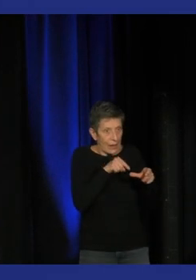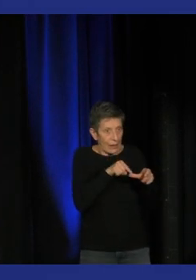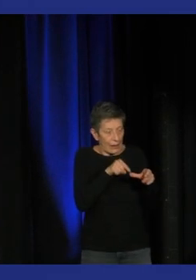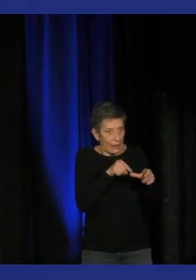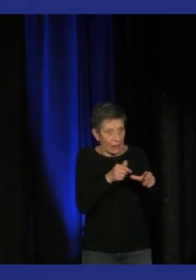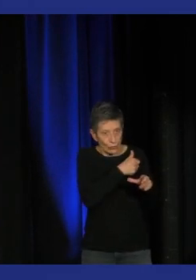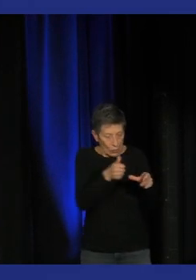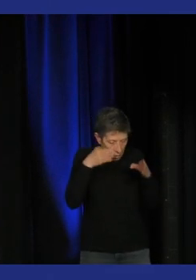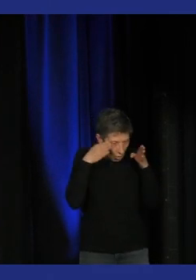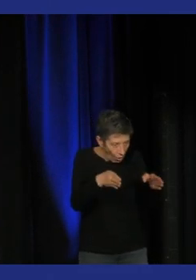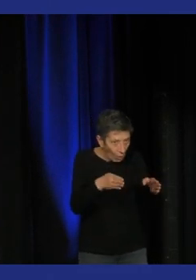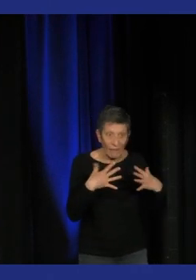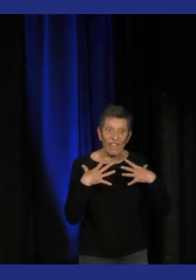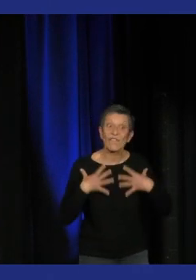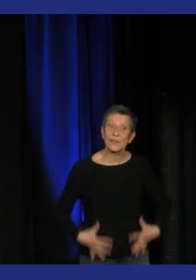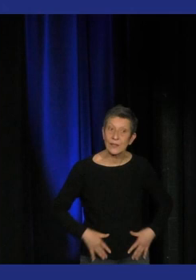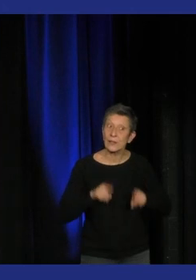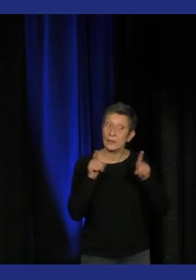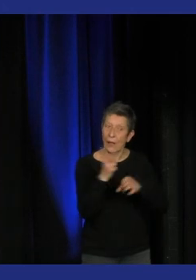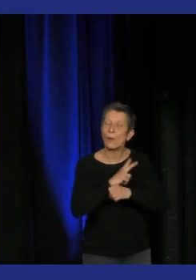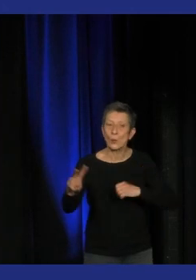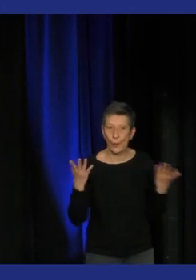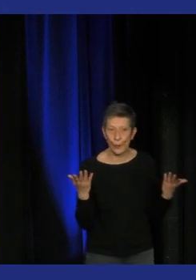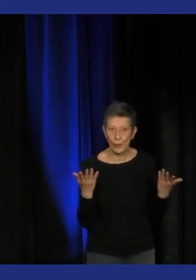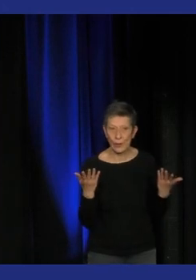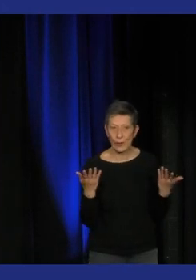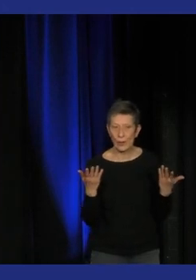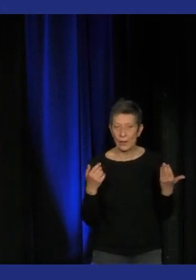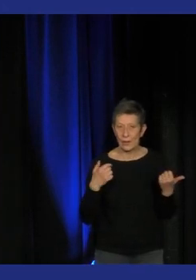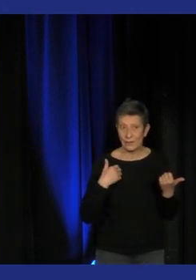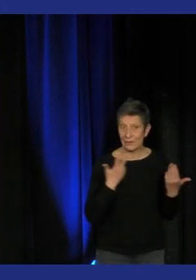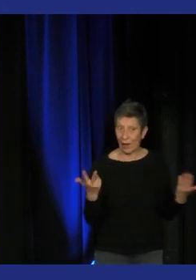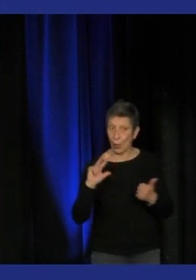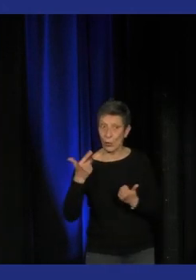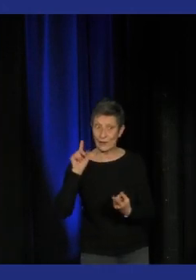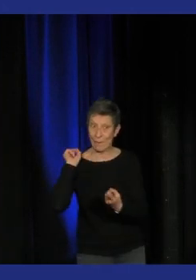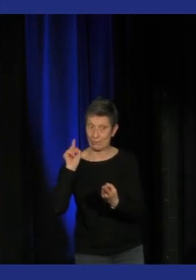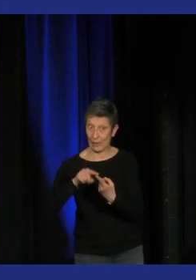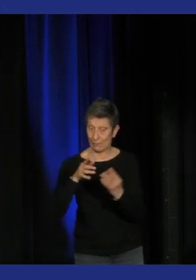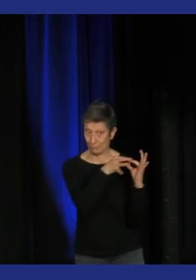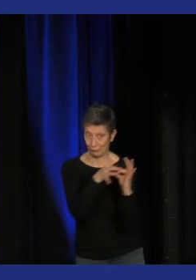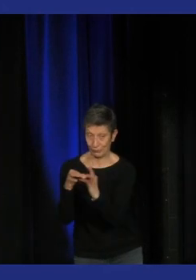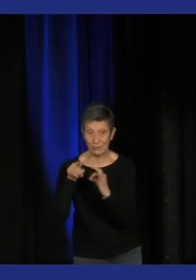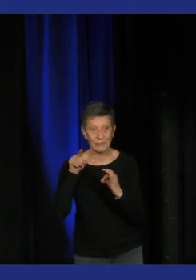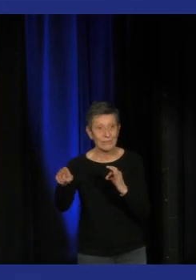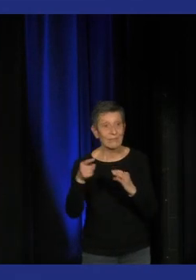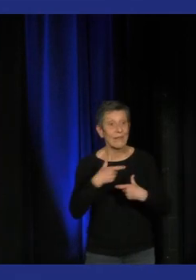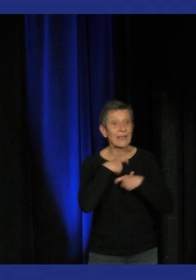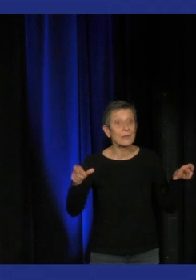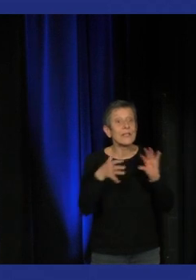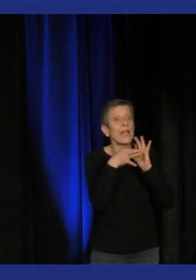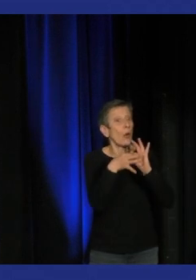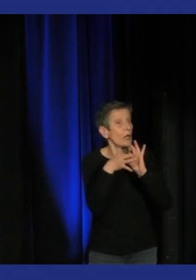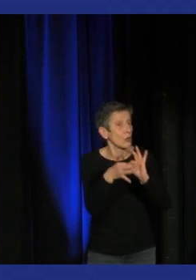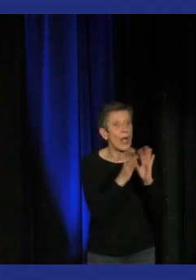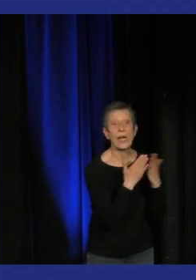donc à mon troisième point. Pour une accessibilité relationnelle, donc concept que j'ai développé dans Les Invalidés.